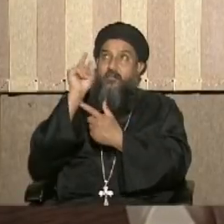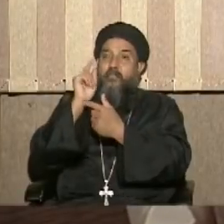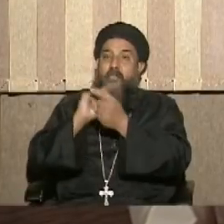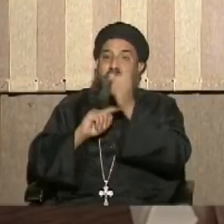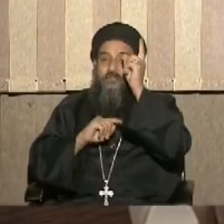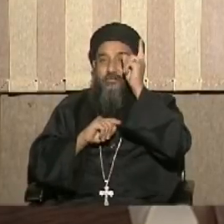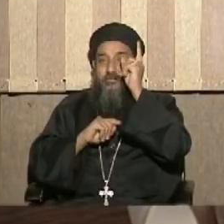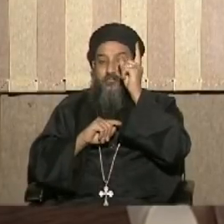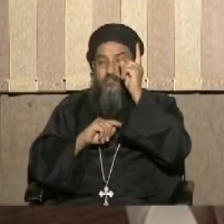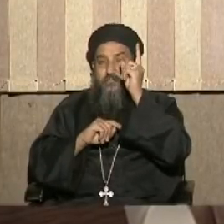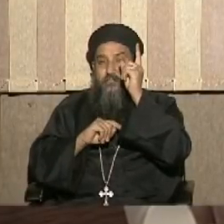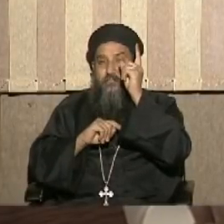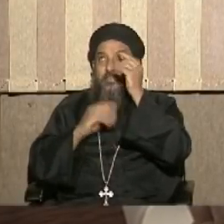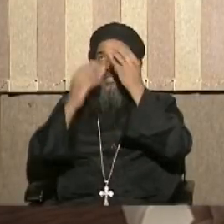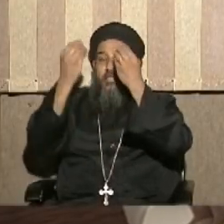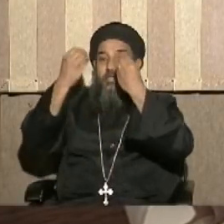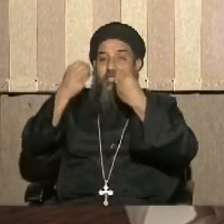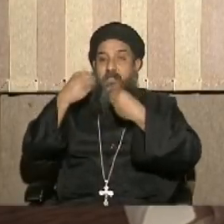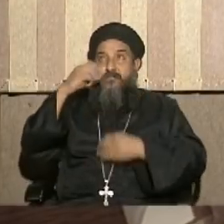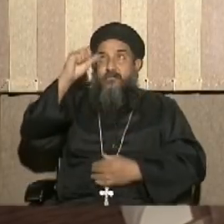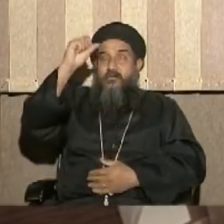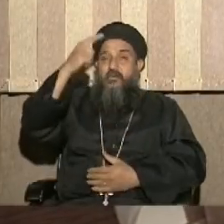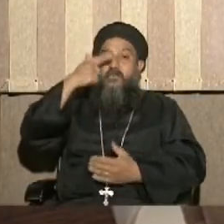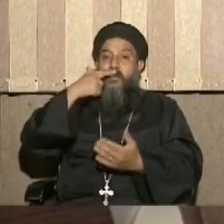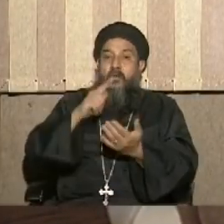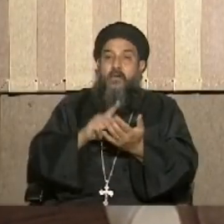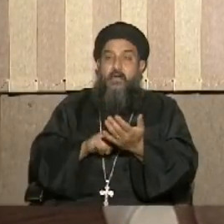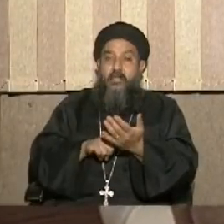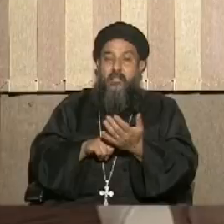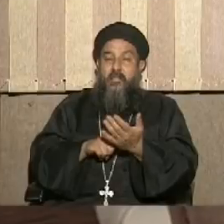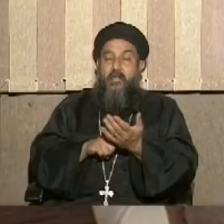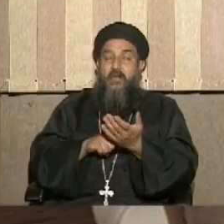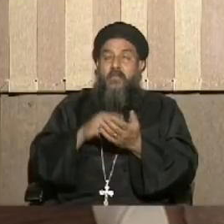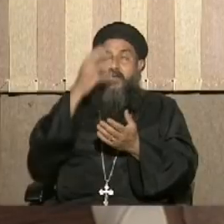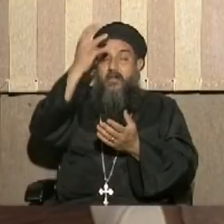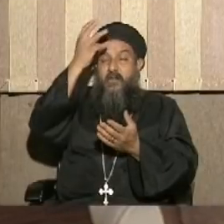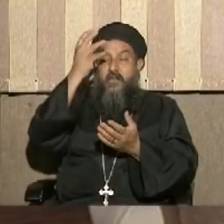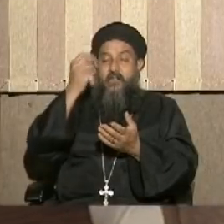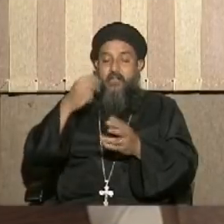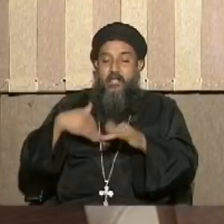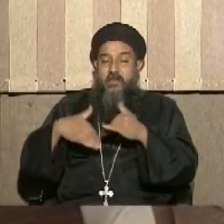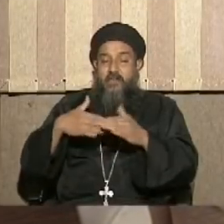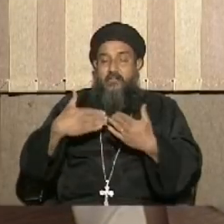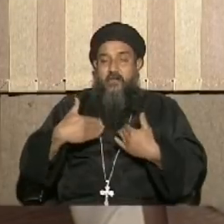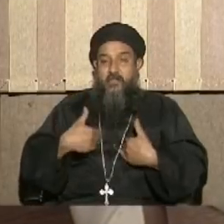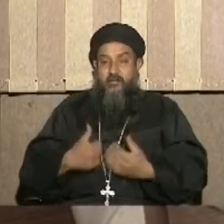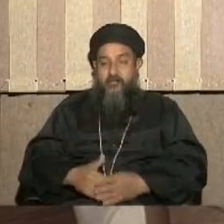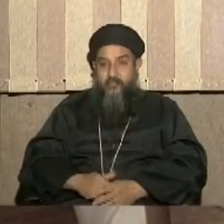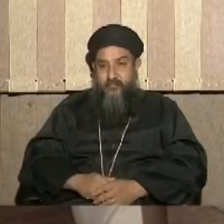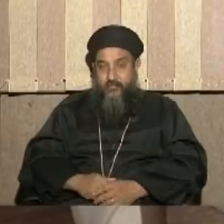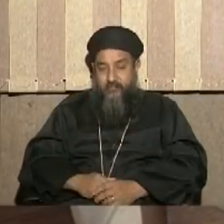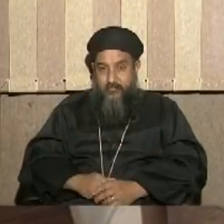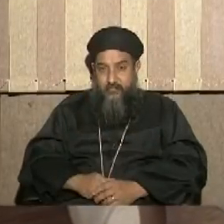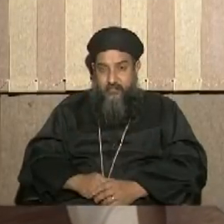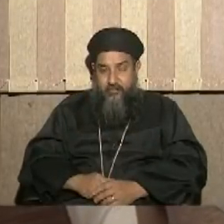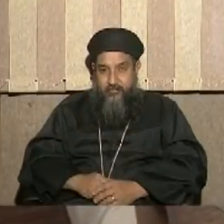ربي يسوع ارسل نورك وحقك ليهدياني الى الطريق.